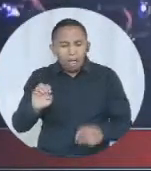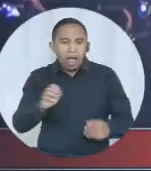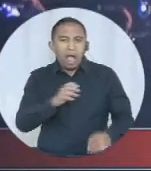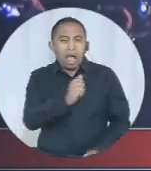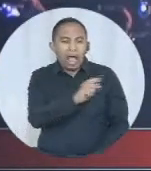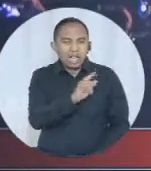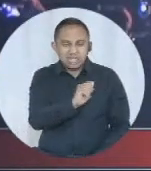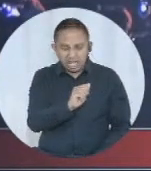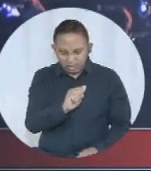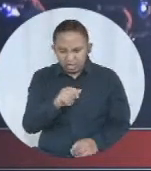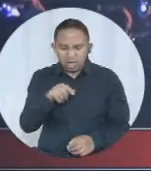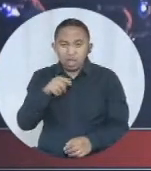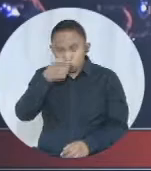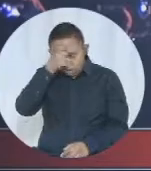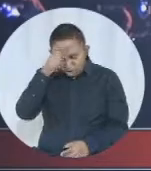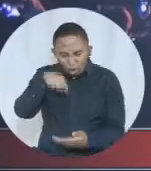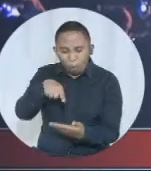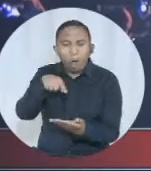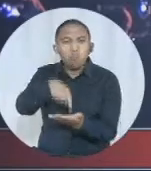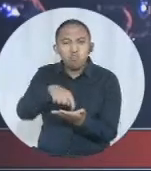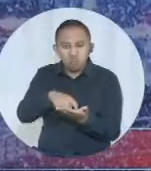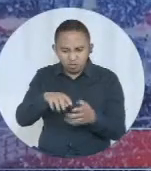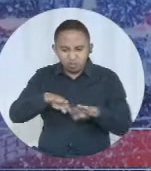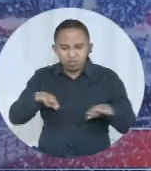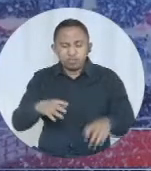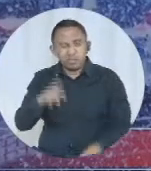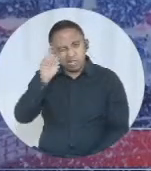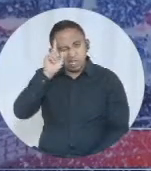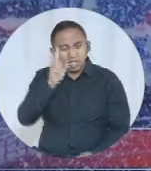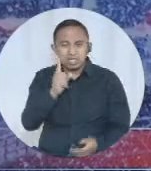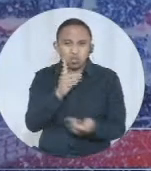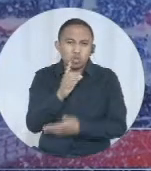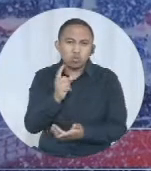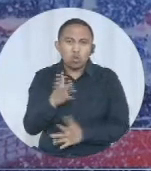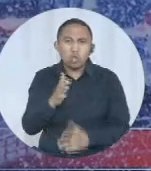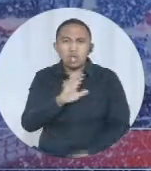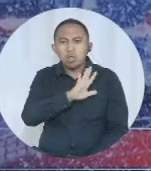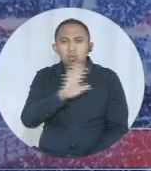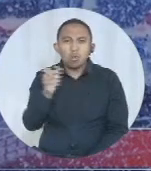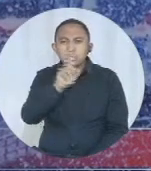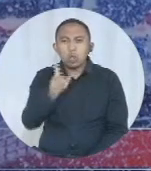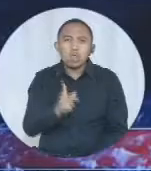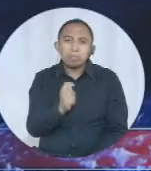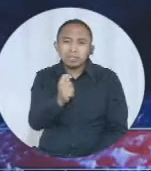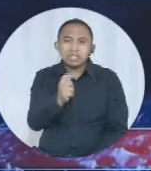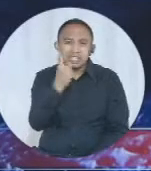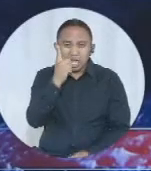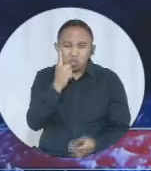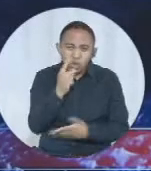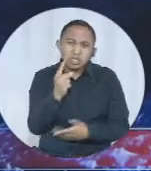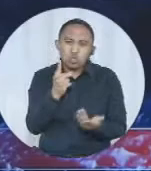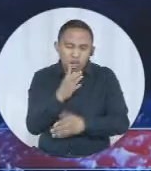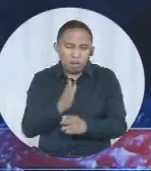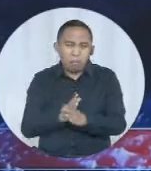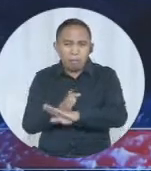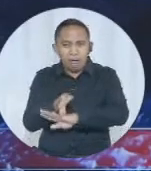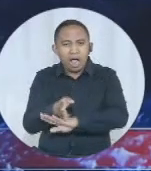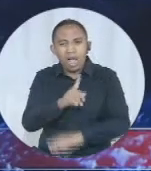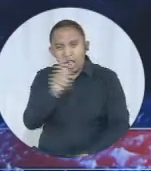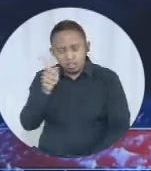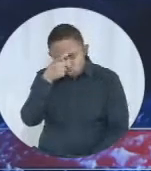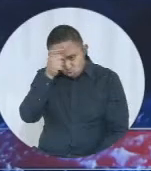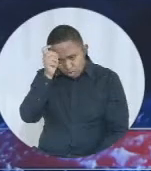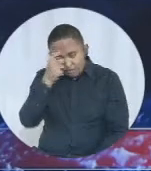Mahery ny 5-30 tapitrisa isan-taona ny mpizahatany mitsidika ny toerana. Ampahafantarana misimisy kokoa an'ity firenena